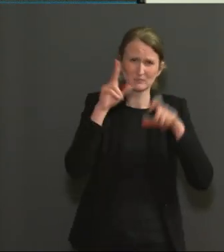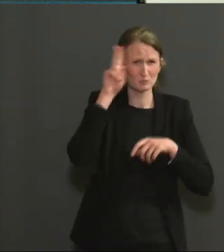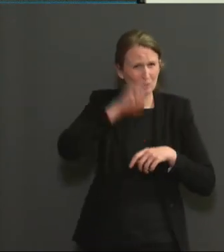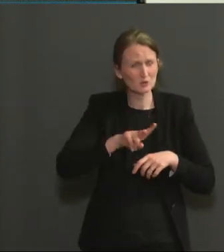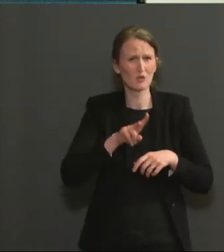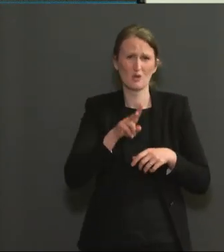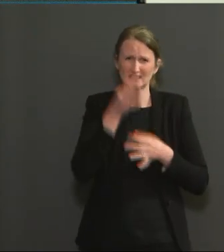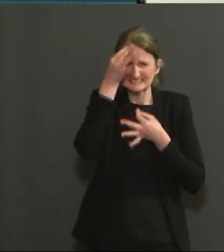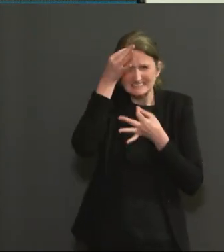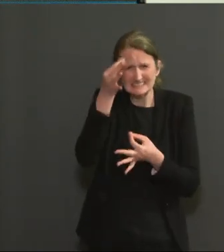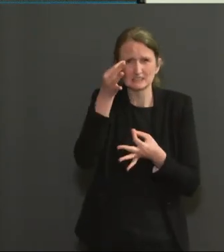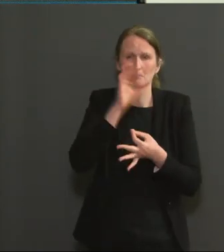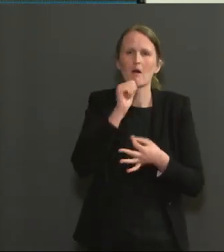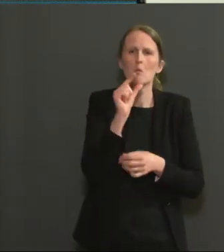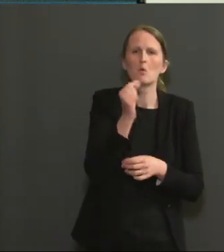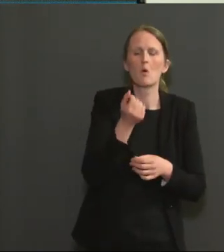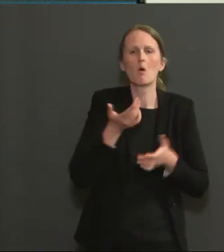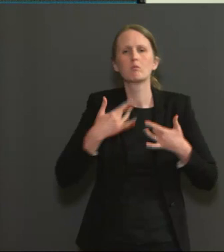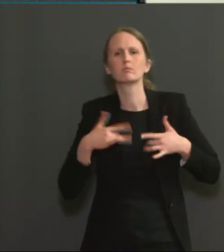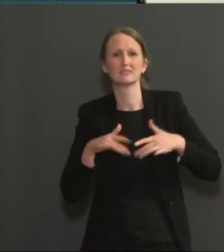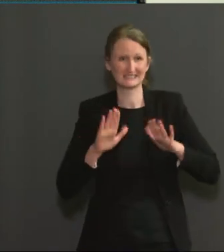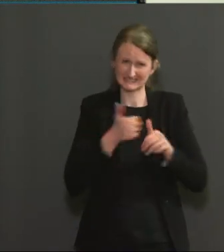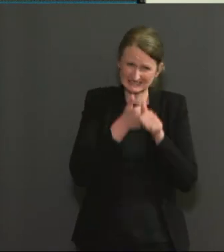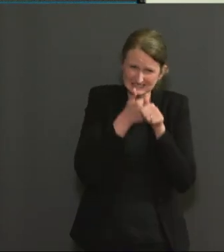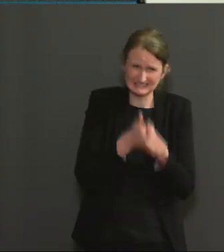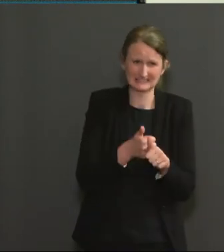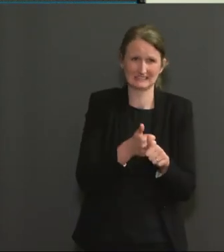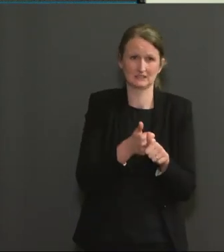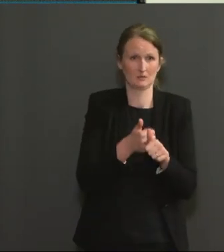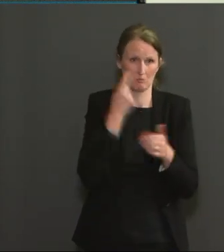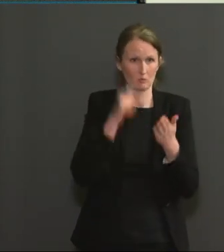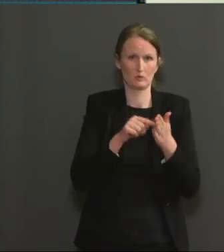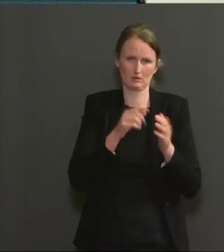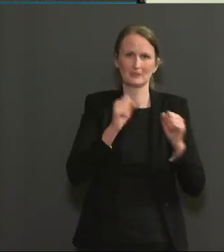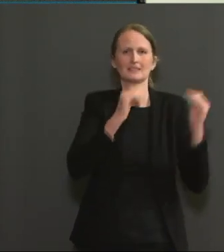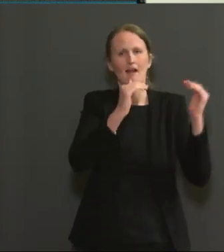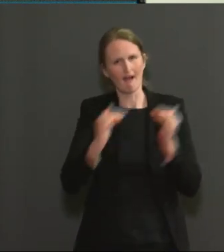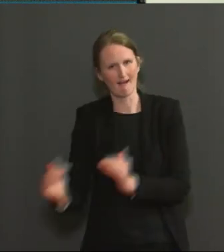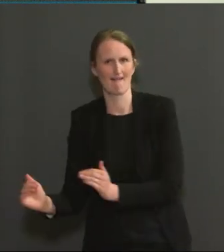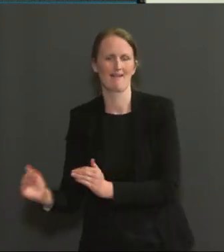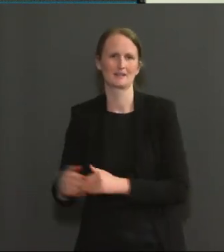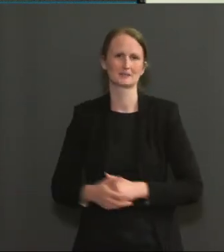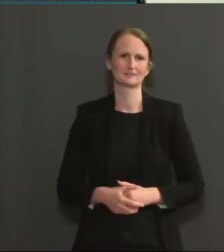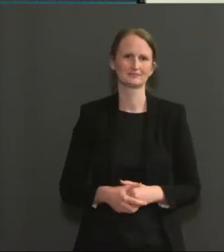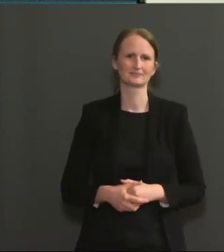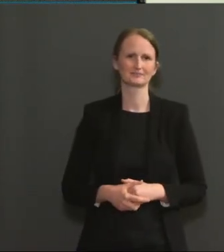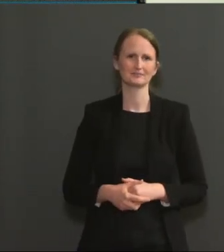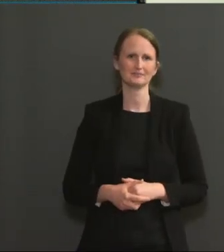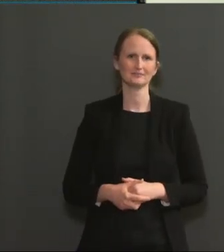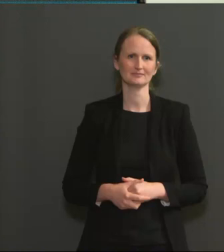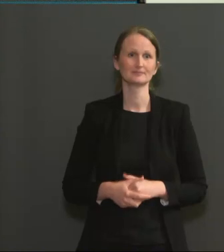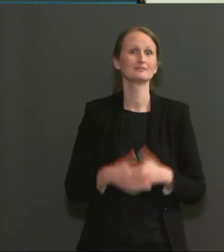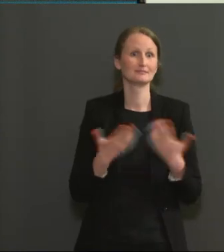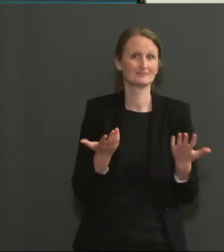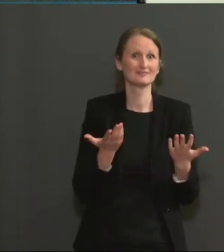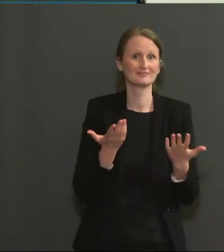peuvent parfois faire une grande différence si on s'intéresse à la mobilité par exemple la manière